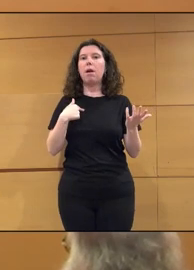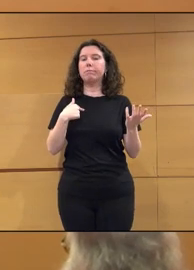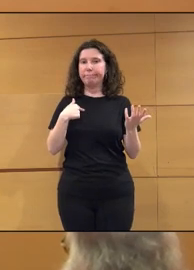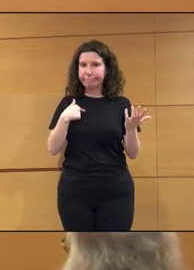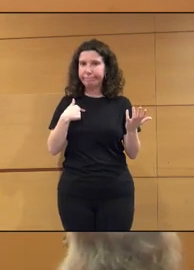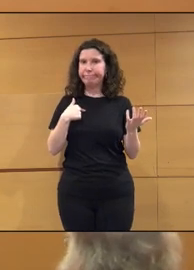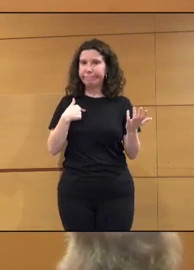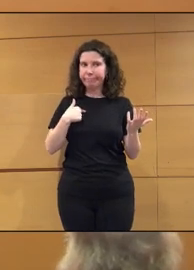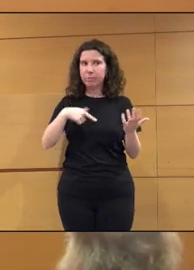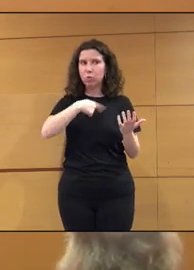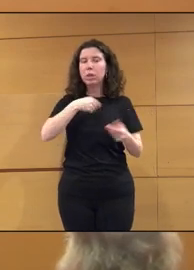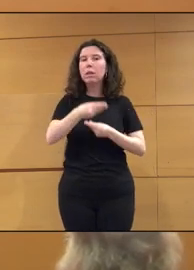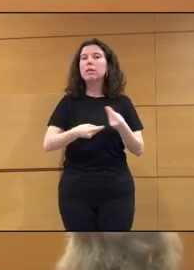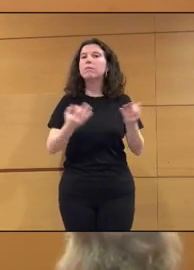fer?